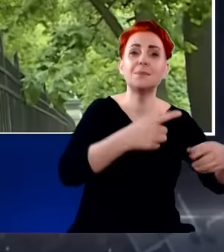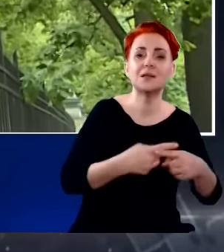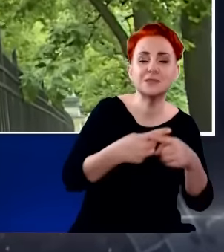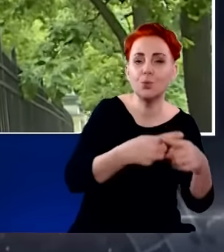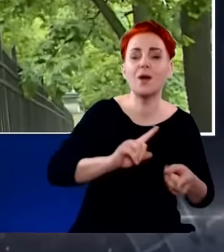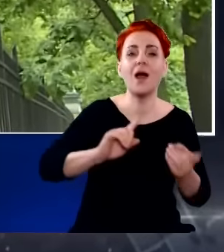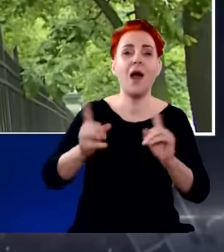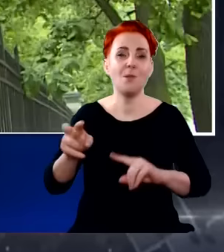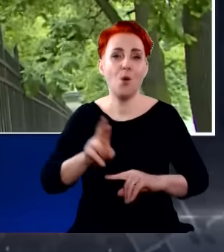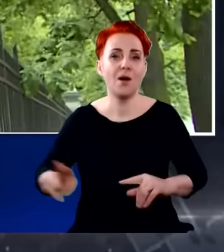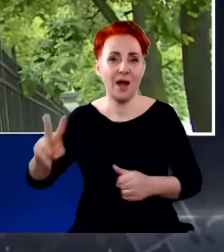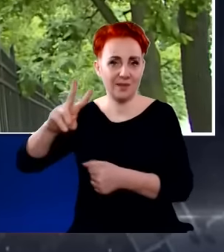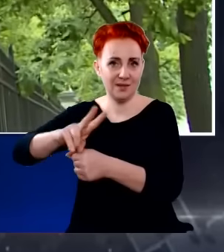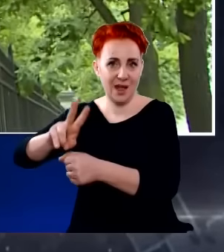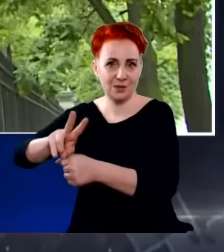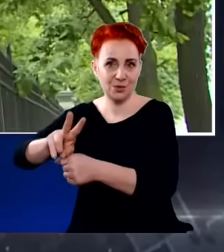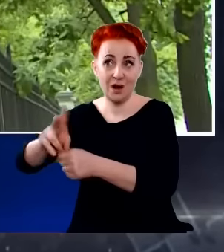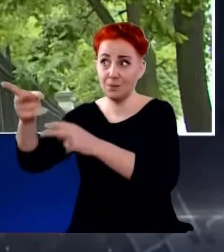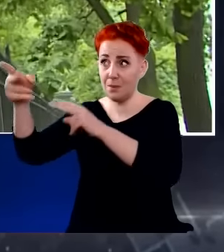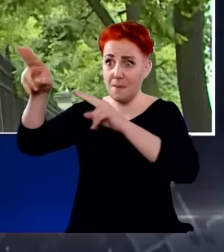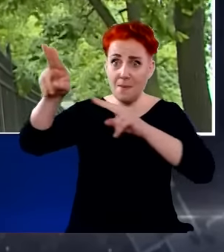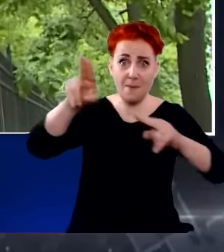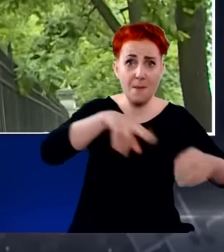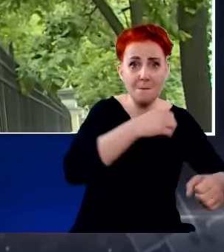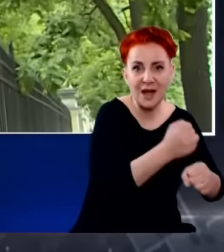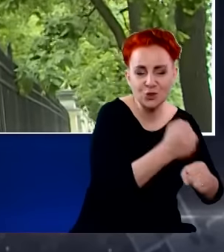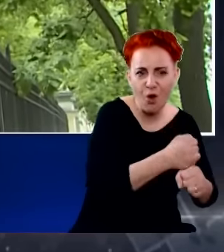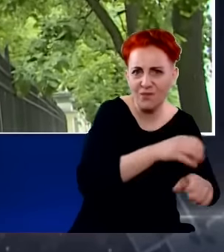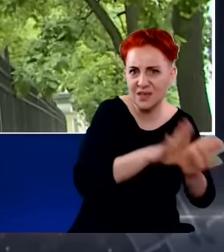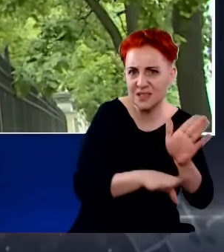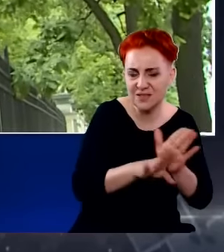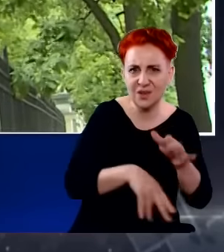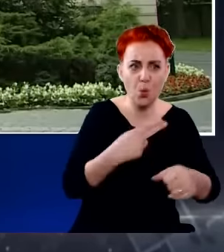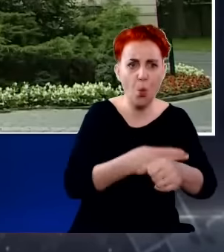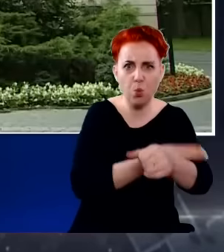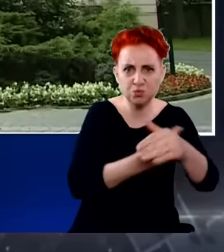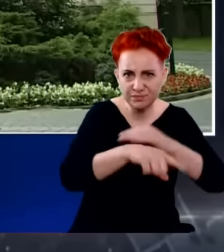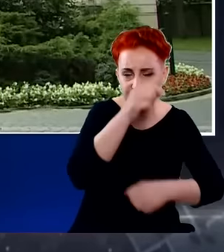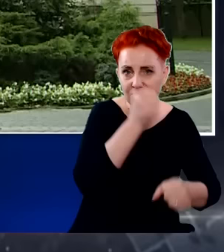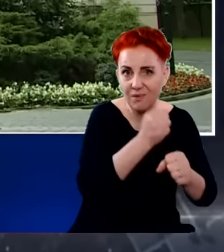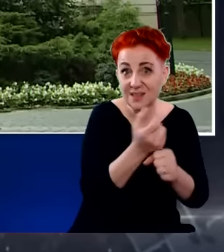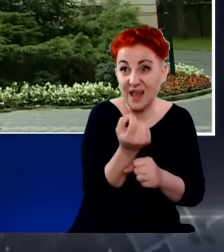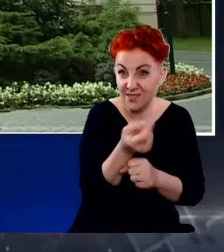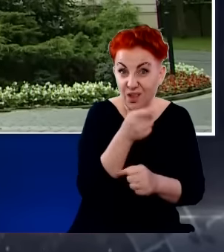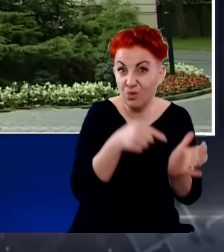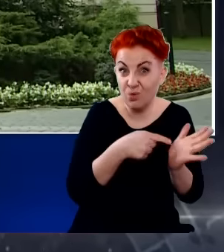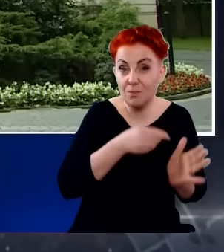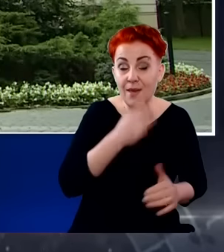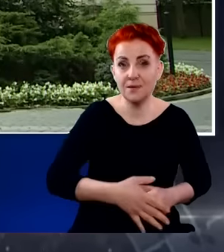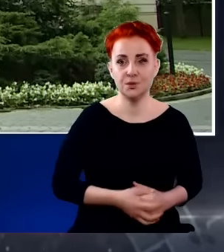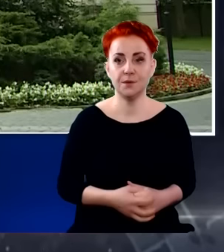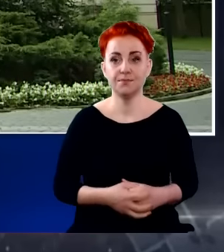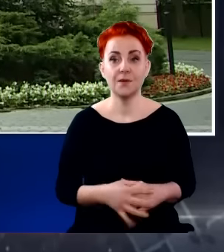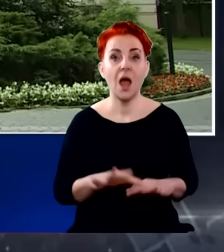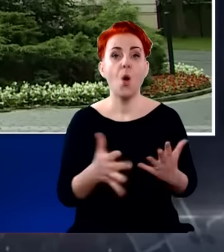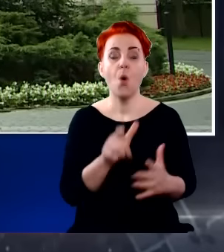naturalne. Ale to zejdzie na poziom pracowników, urzędników. To naprawdę już się będzie za chwilę działo. A jeśli chodzi o młodych ludzi,